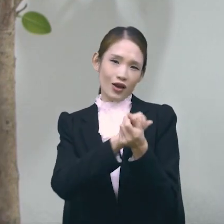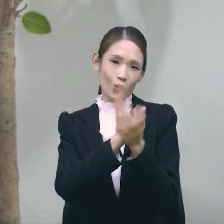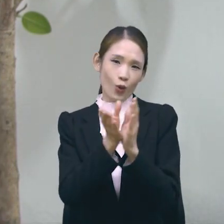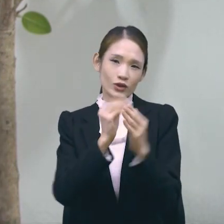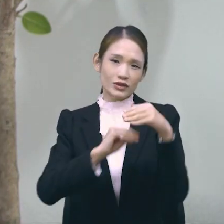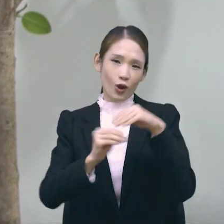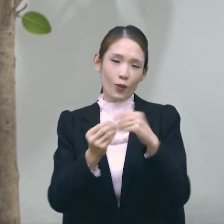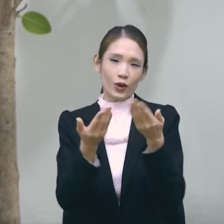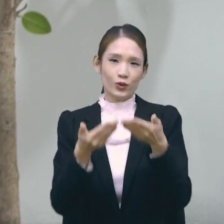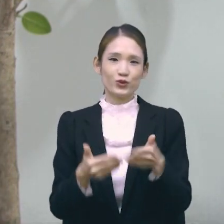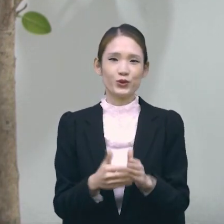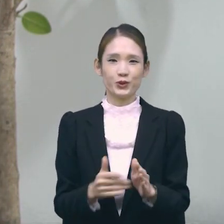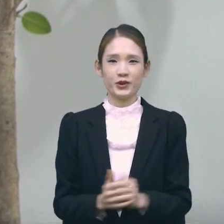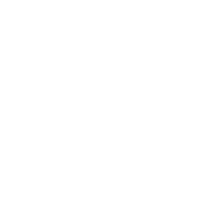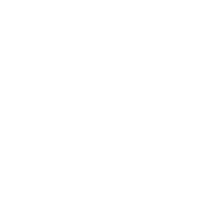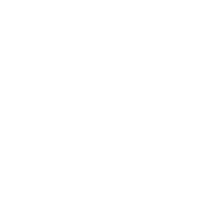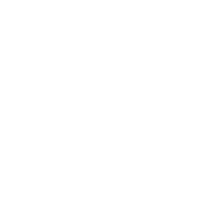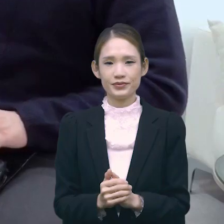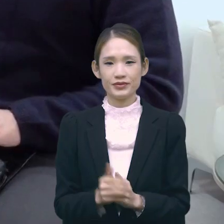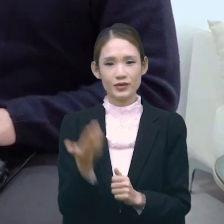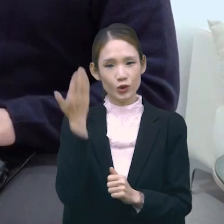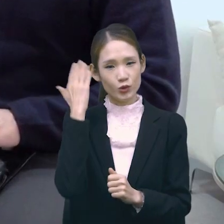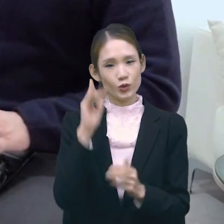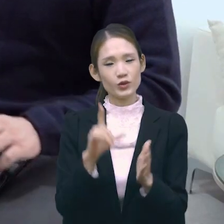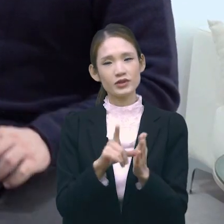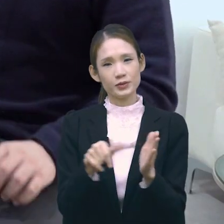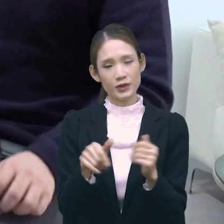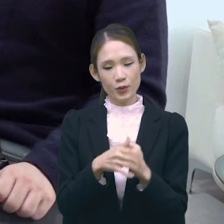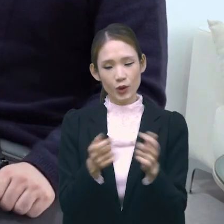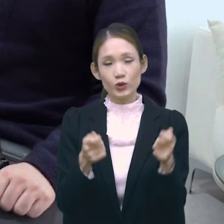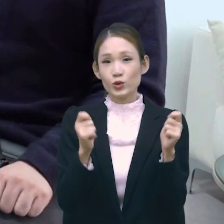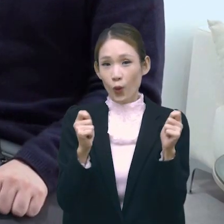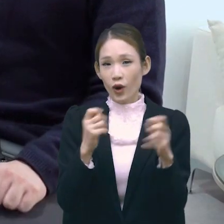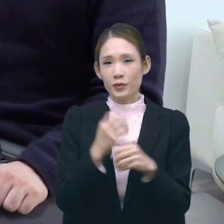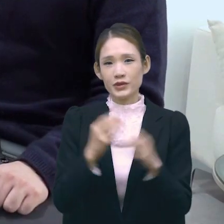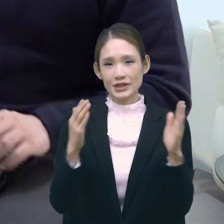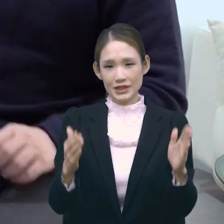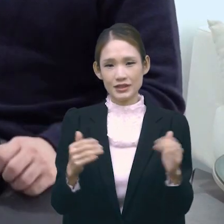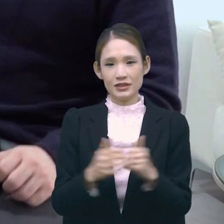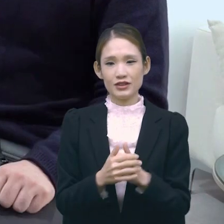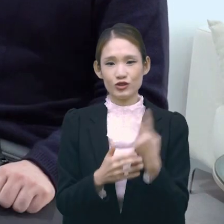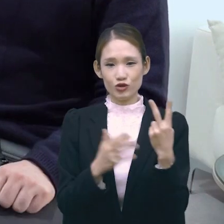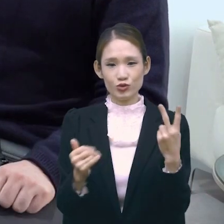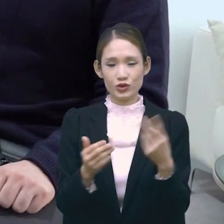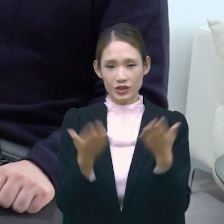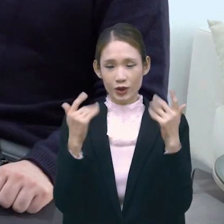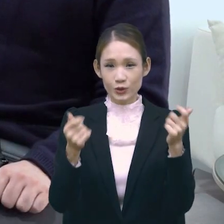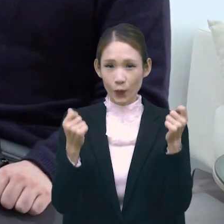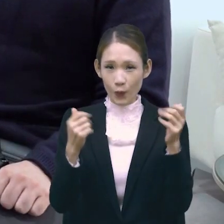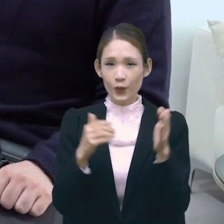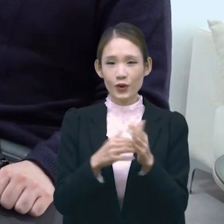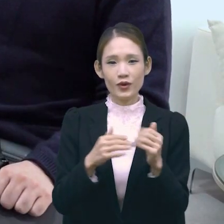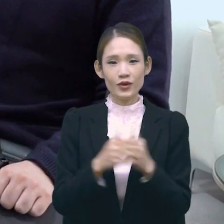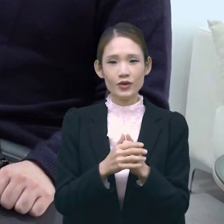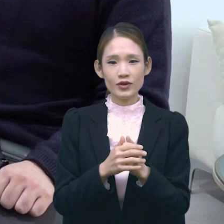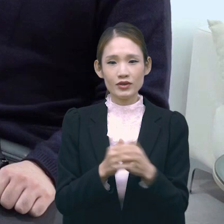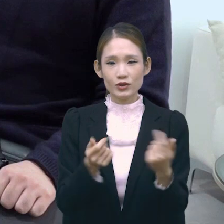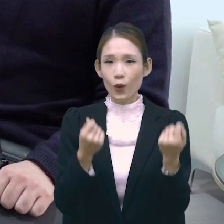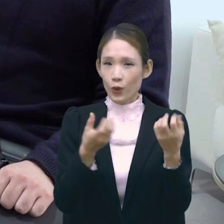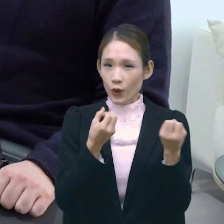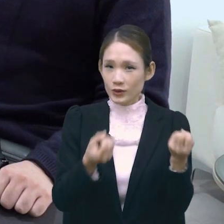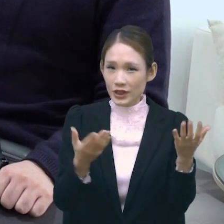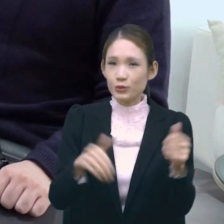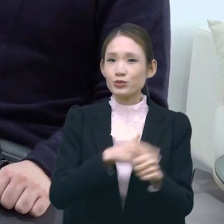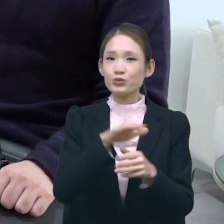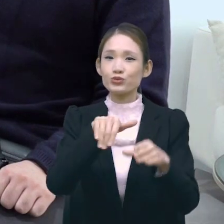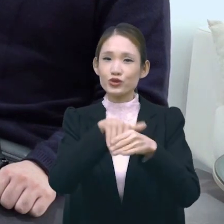꽃을 접어서 저희한테 주기도 하고 요즘 시기가 졸업식 시즌이에요. 딱. 두 분은 또 맹학교를 나오셨으니까 맹학교만의